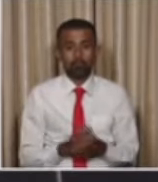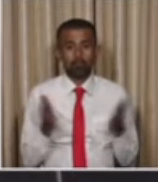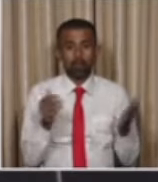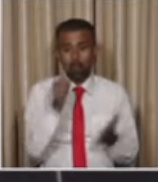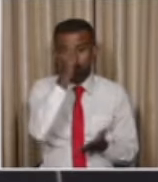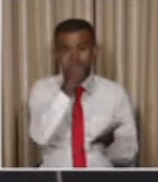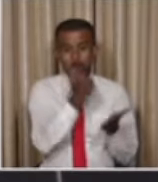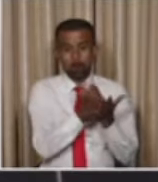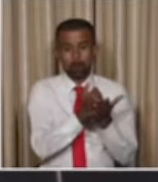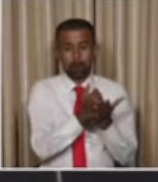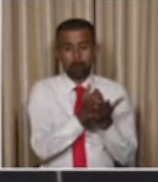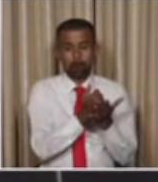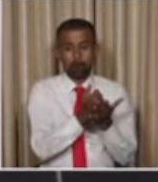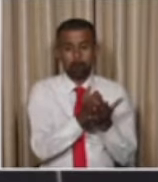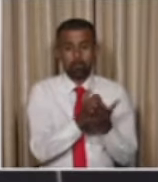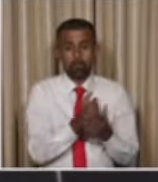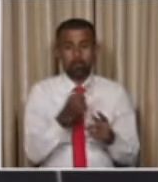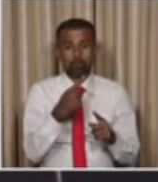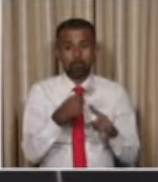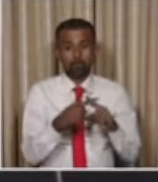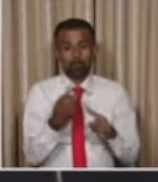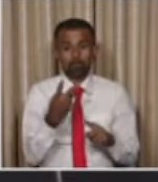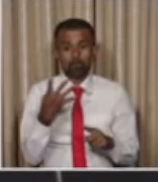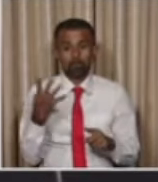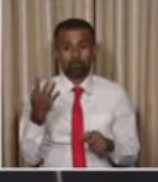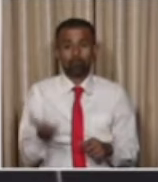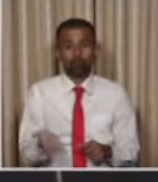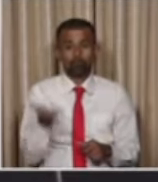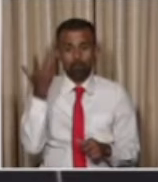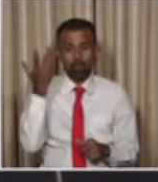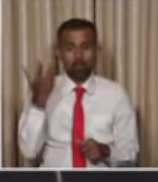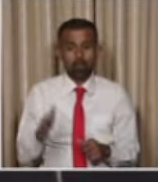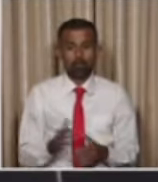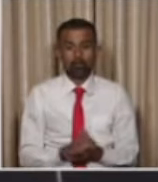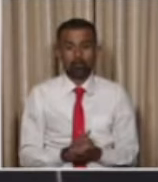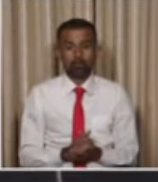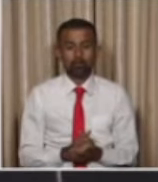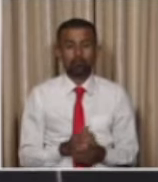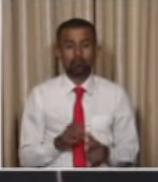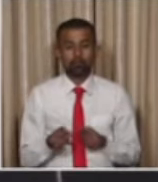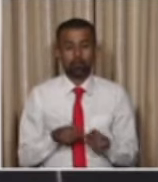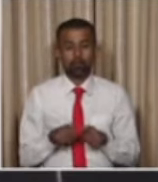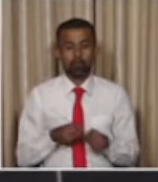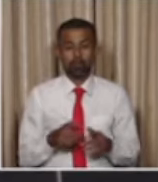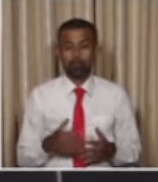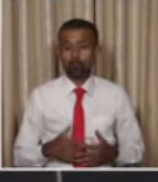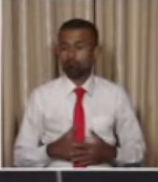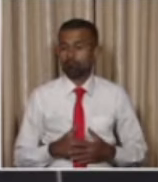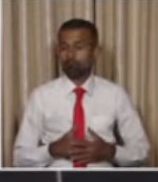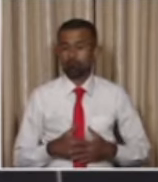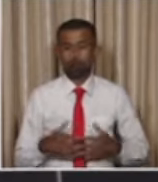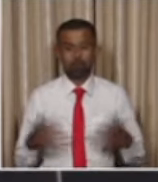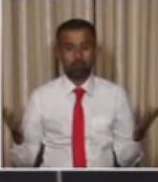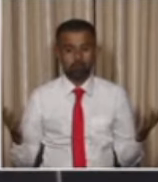වඩා 3-4 ගුණයකින් වැඩි. මේ වගේ විශාල